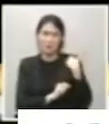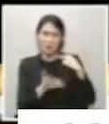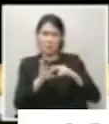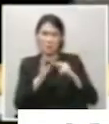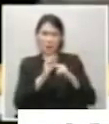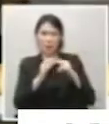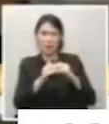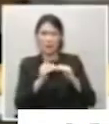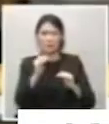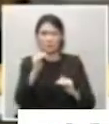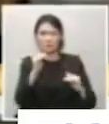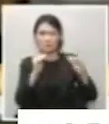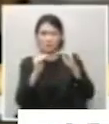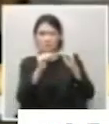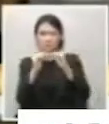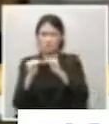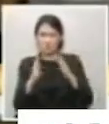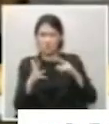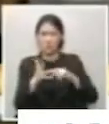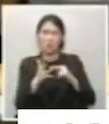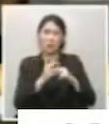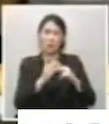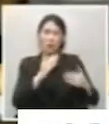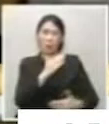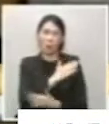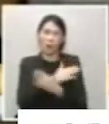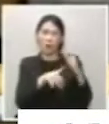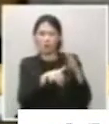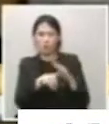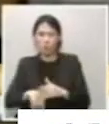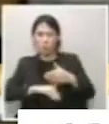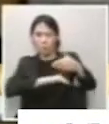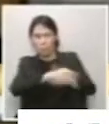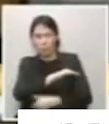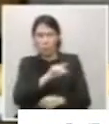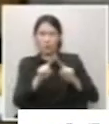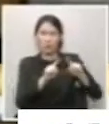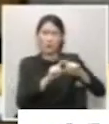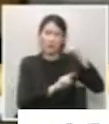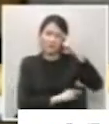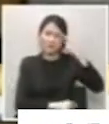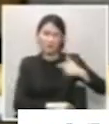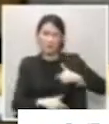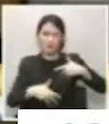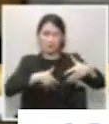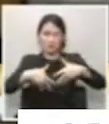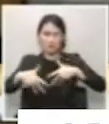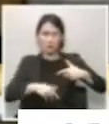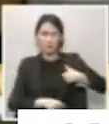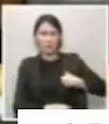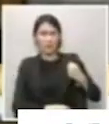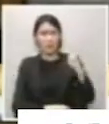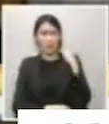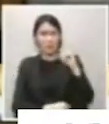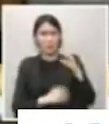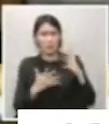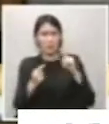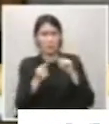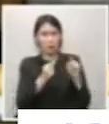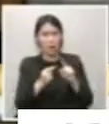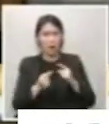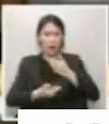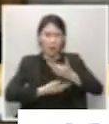ยุติธรรมเอารัดเอาเปรียบก่อให้เกิดความไม่เชื่อมั่นทั้งทางด้านการค้